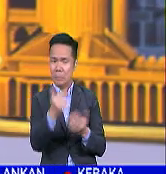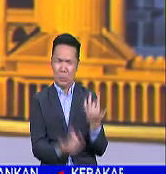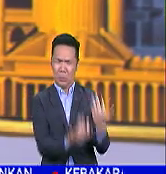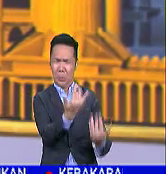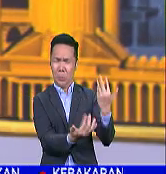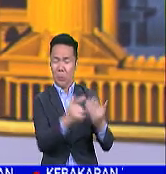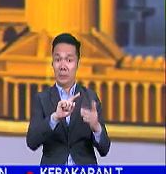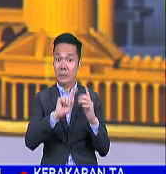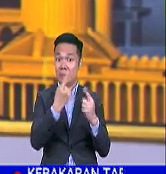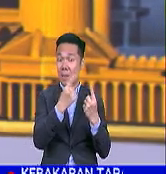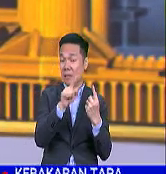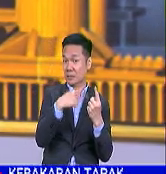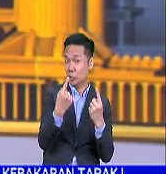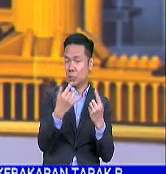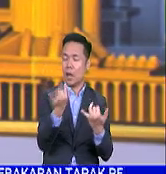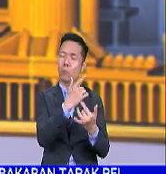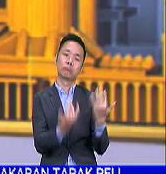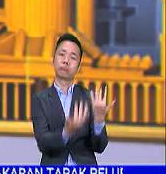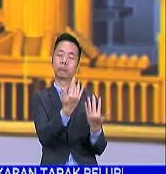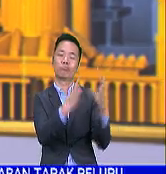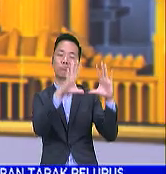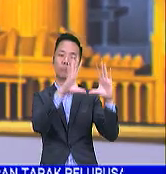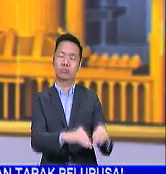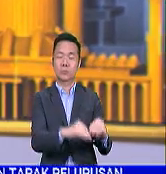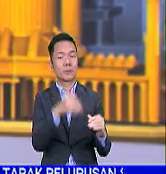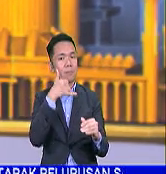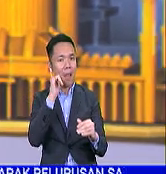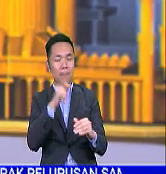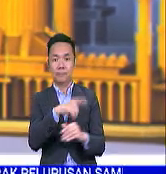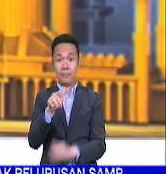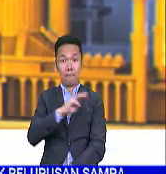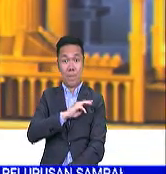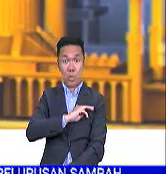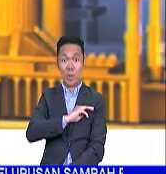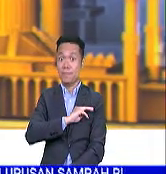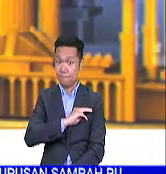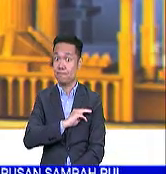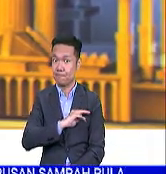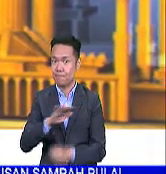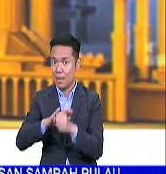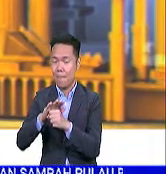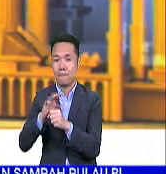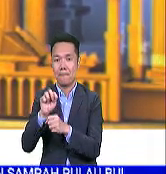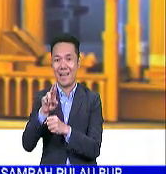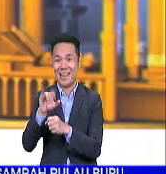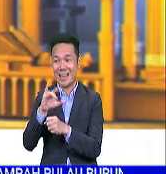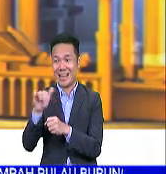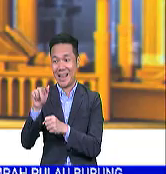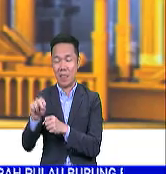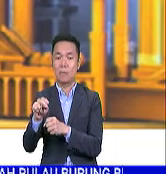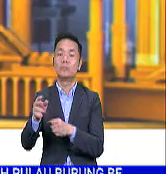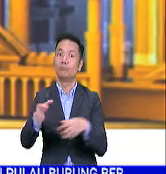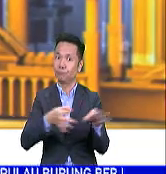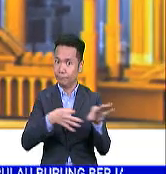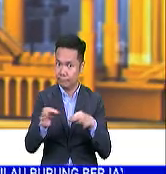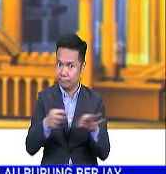lepas akhirnya berjaya dipadamkan sepenuhnya semalam. Menteri Perumahan dan Kerajaan Tempatan, Datuk Seri Rizal American Naina American berkongsi